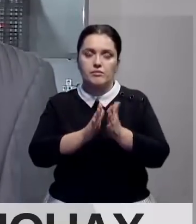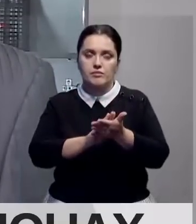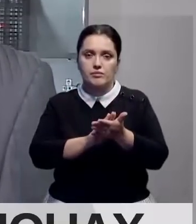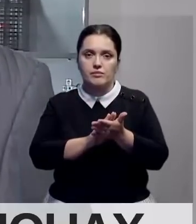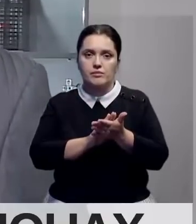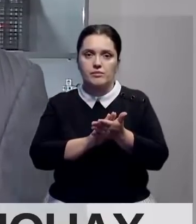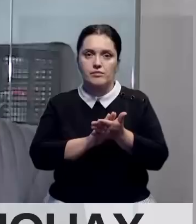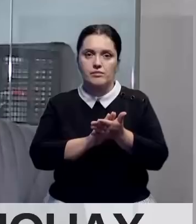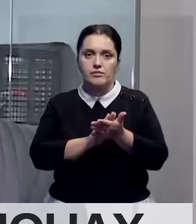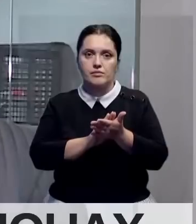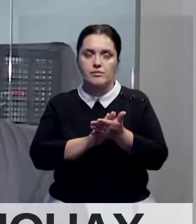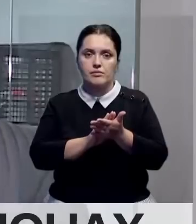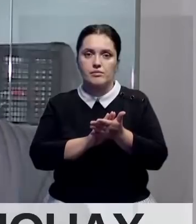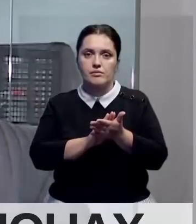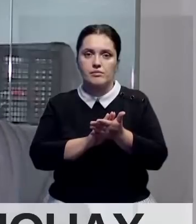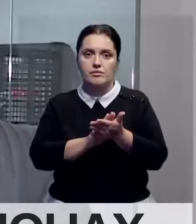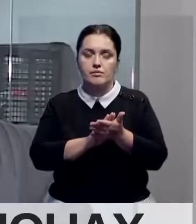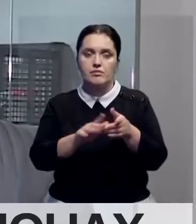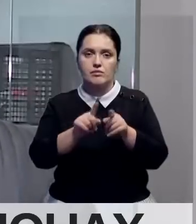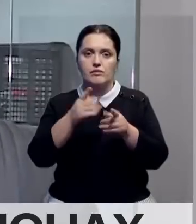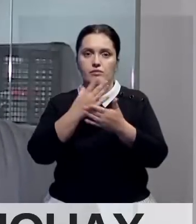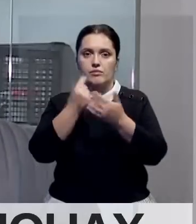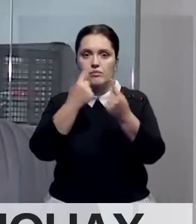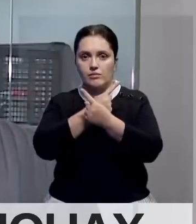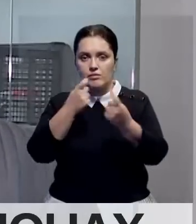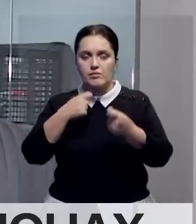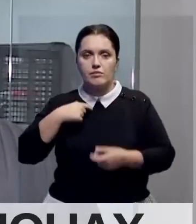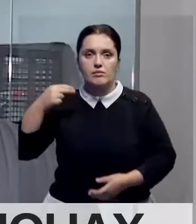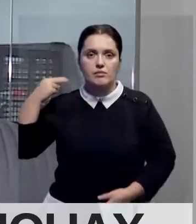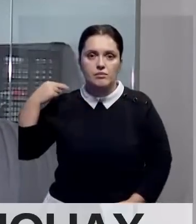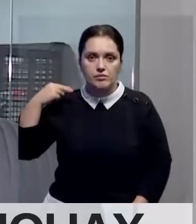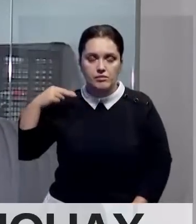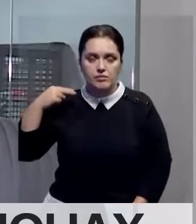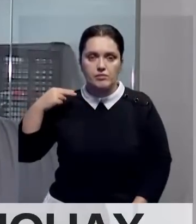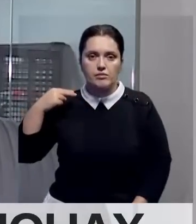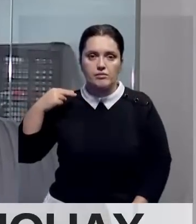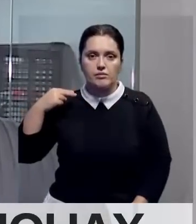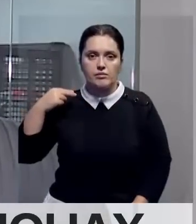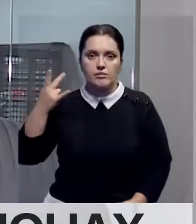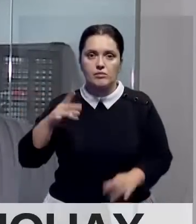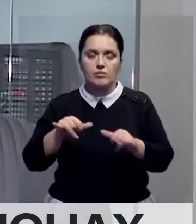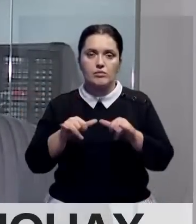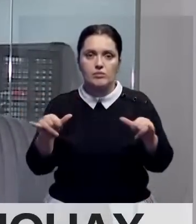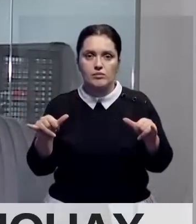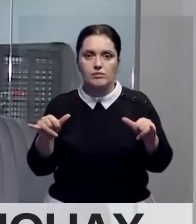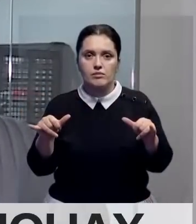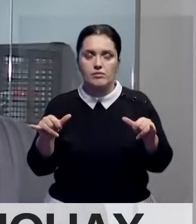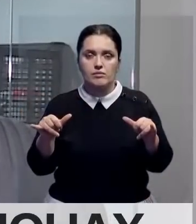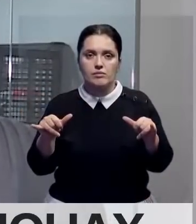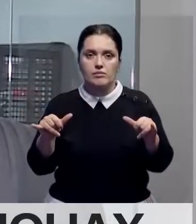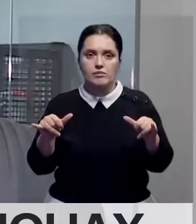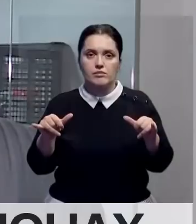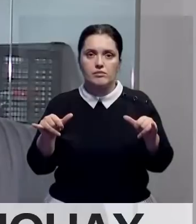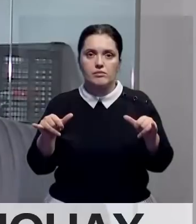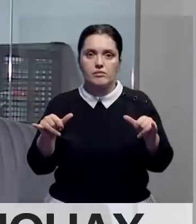отечественными учеными. Также в своем послании наш президент обозначил о необходимости увеличения